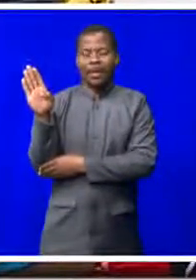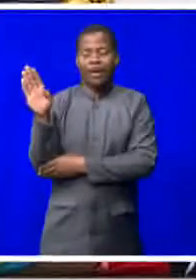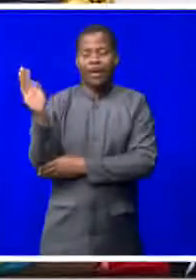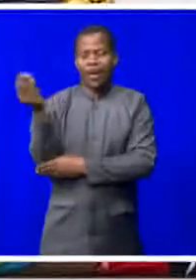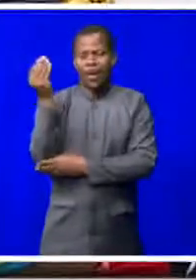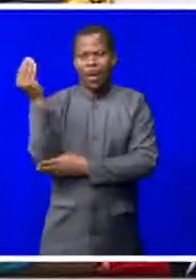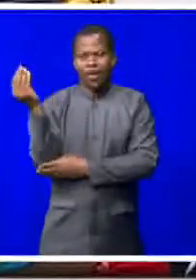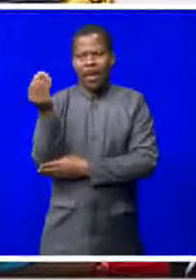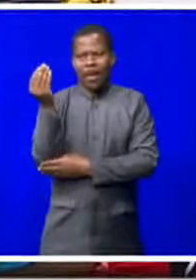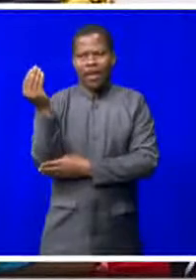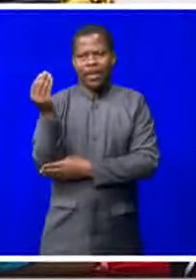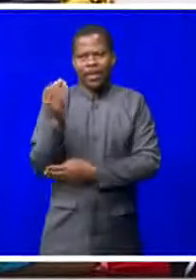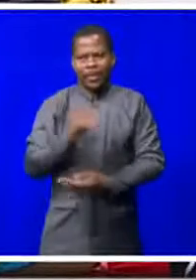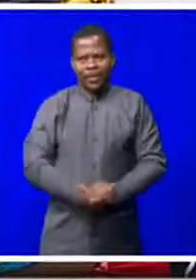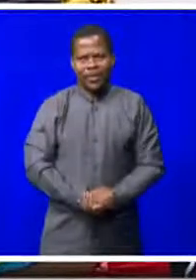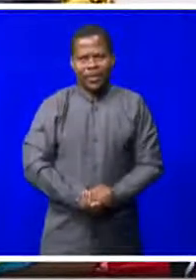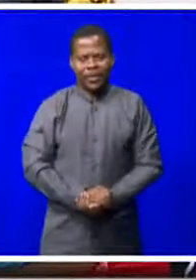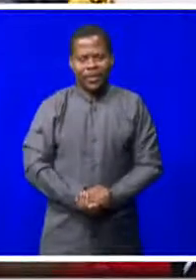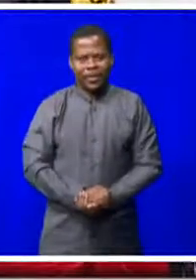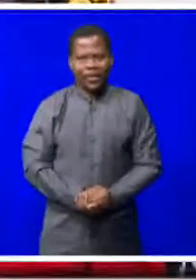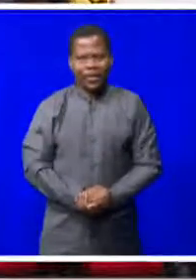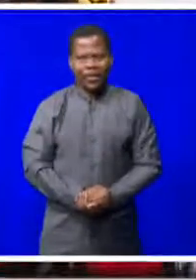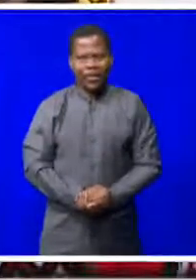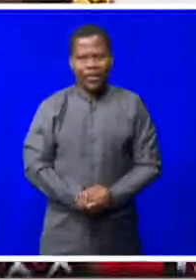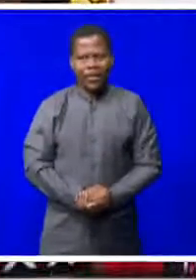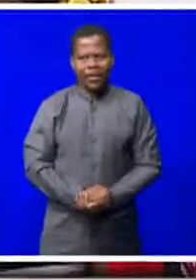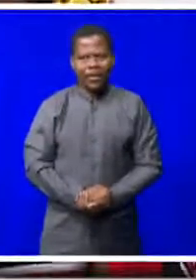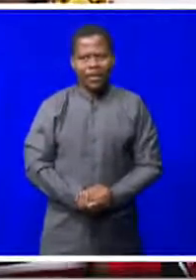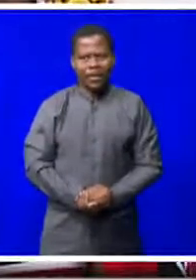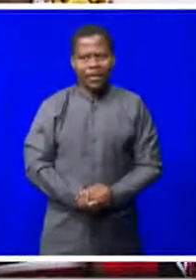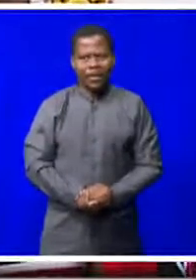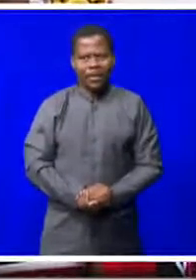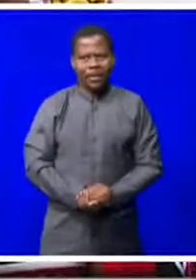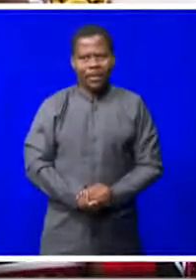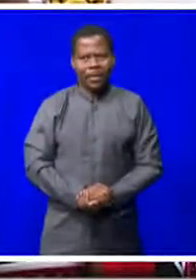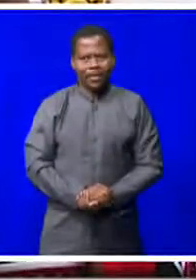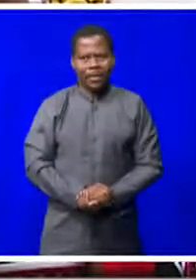bethe wena phakathi